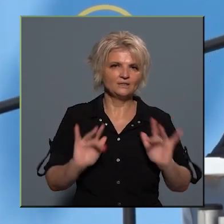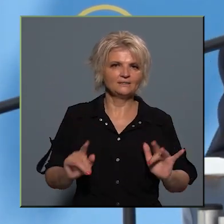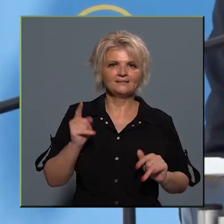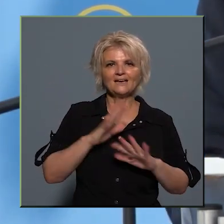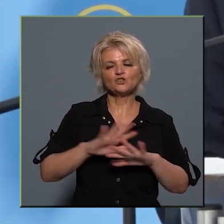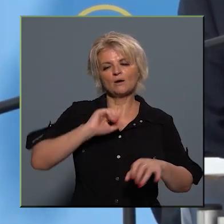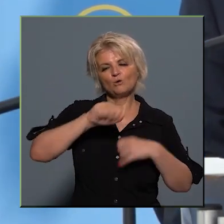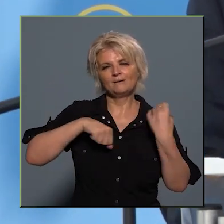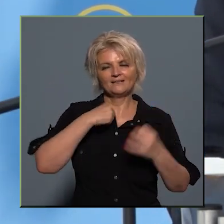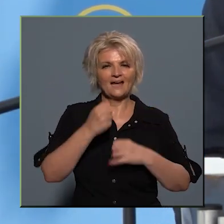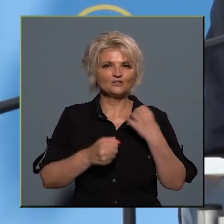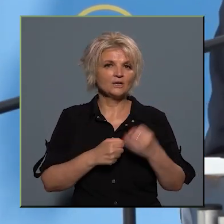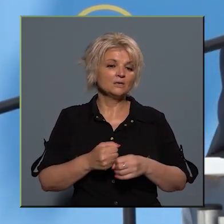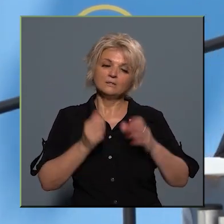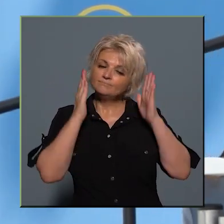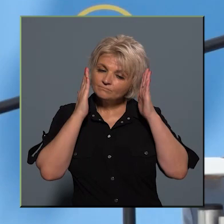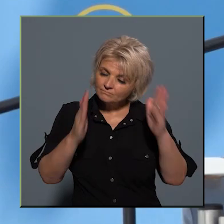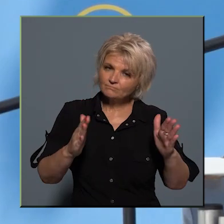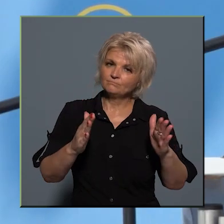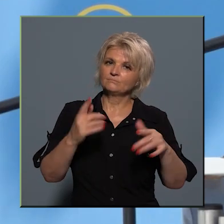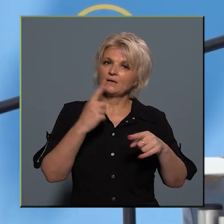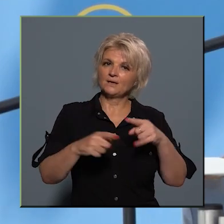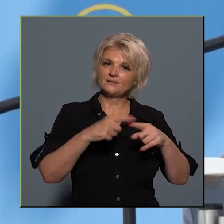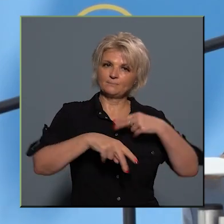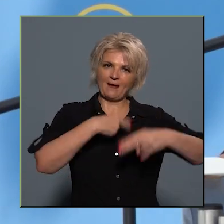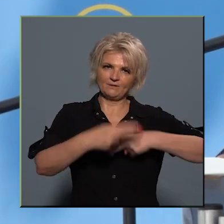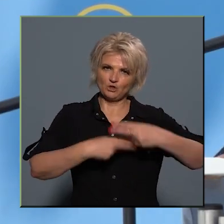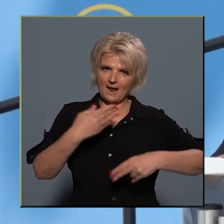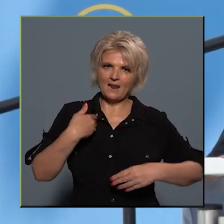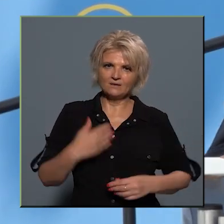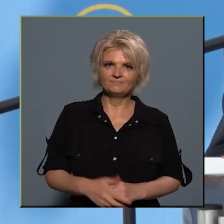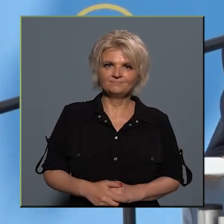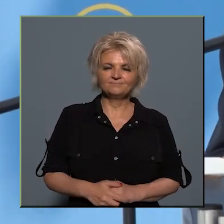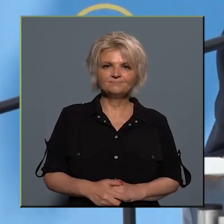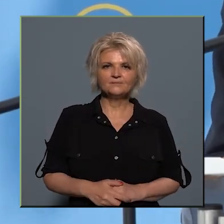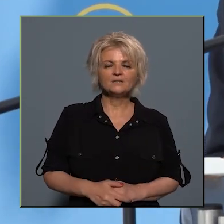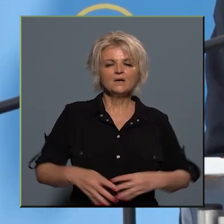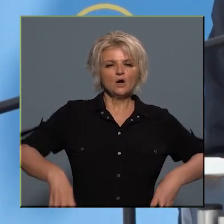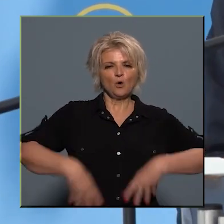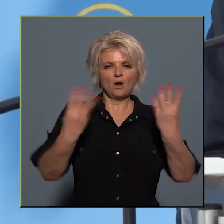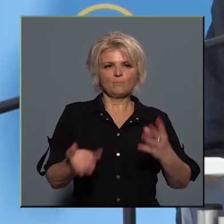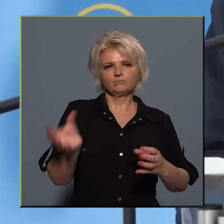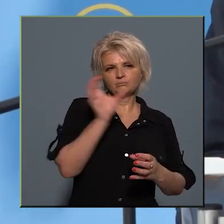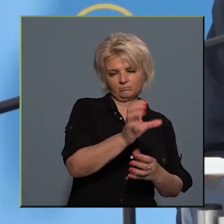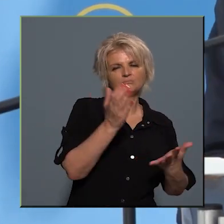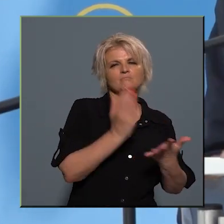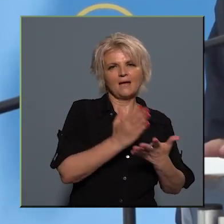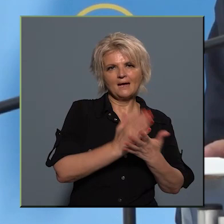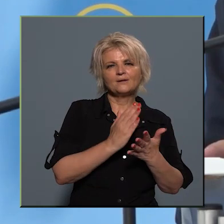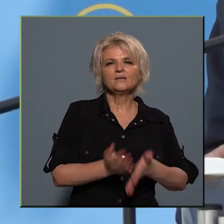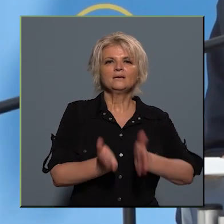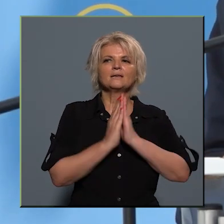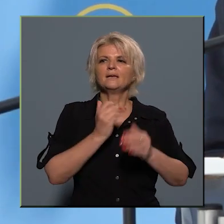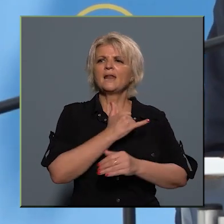a mobilitásra koncentráló részét vizsgáljuk át, már megjelent a honlapunkon. Kérek minden érdeklődőt,